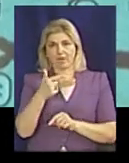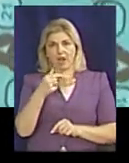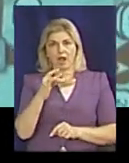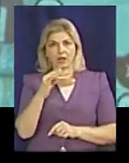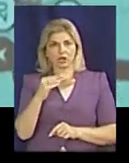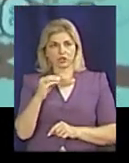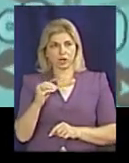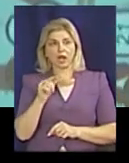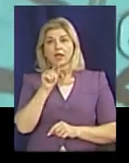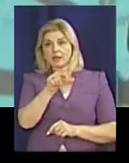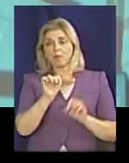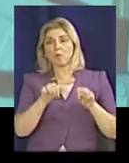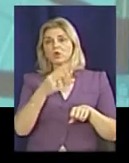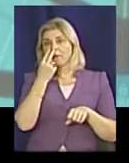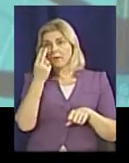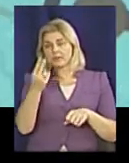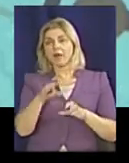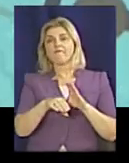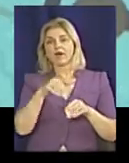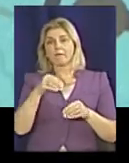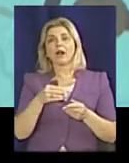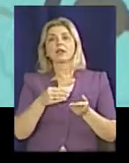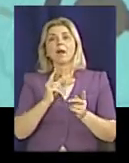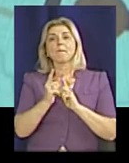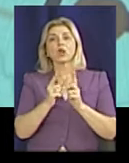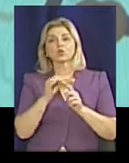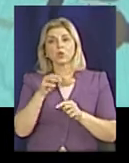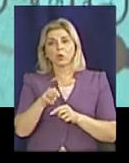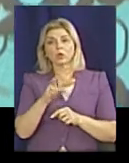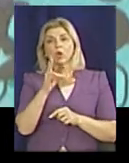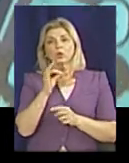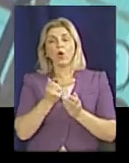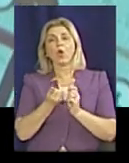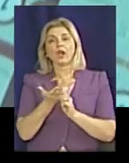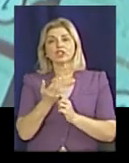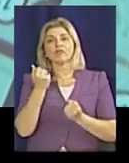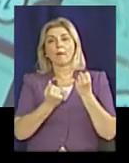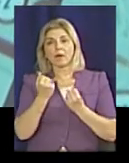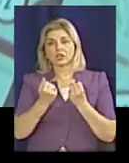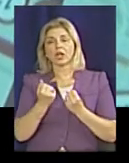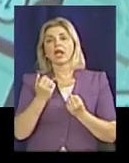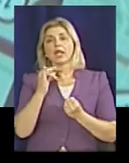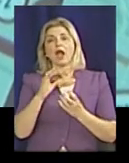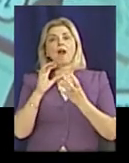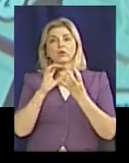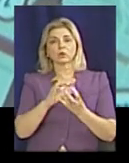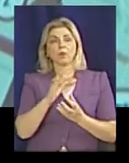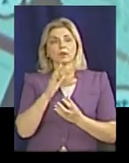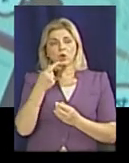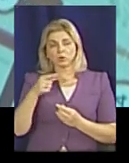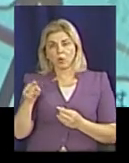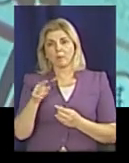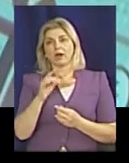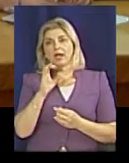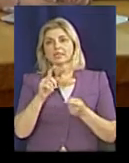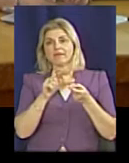Тут можна побачити, вибрати определений маршрут, але кількість машин, які може показати EasyWay 189, зв'язана з особливими